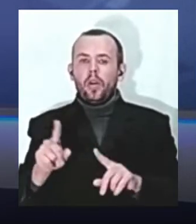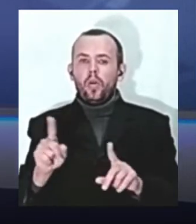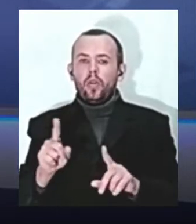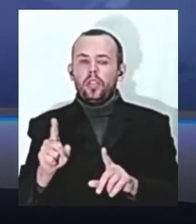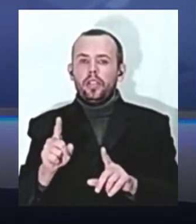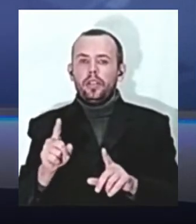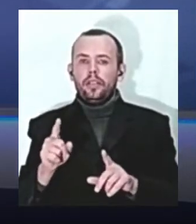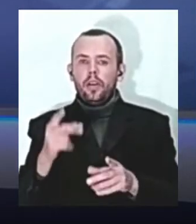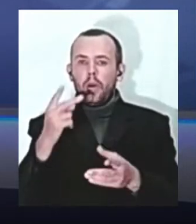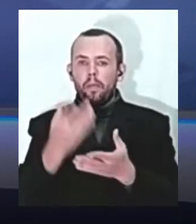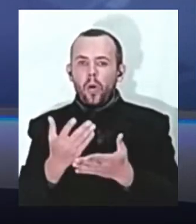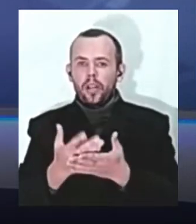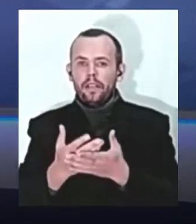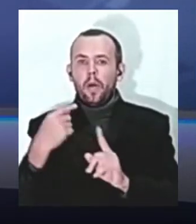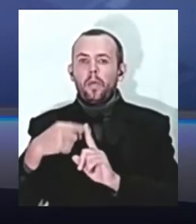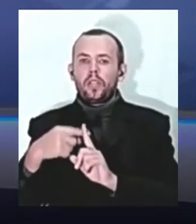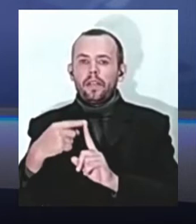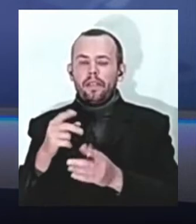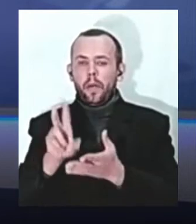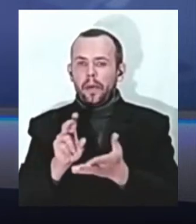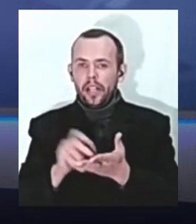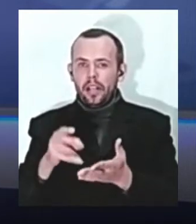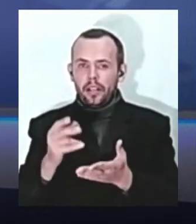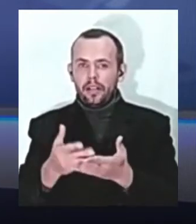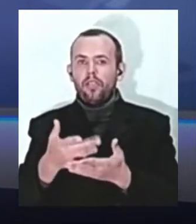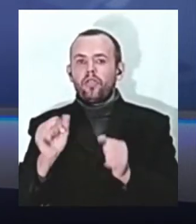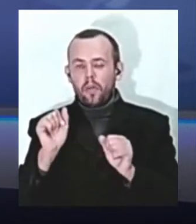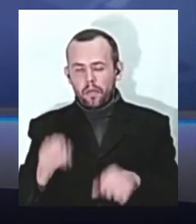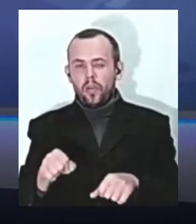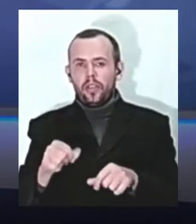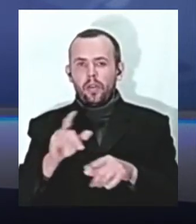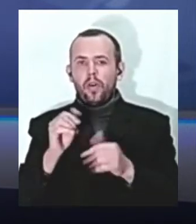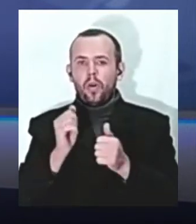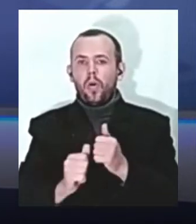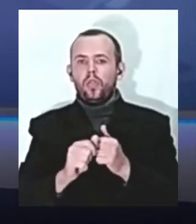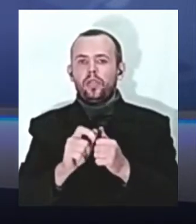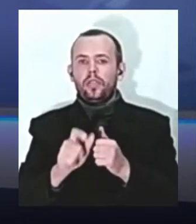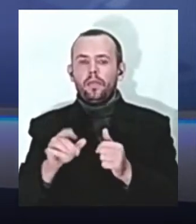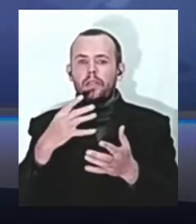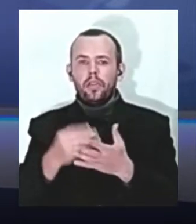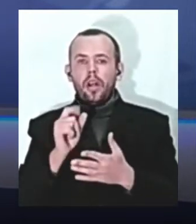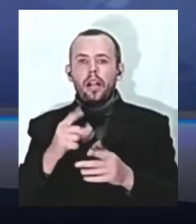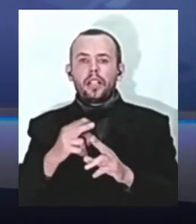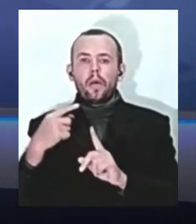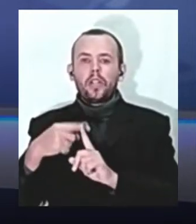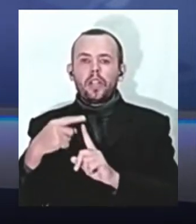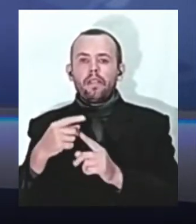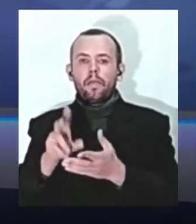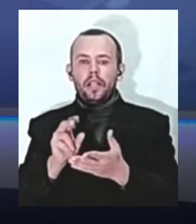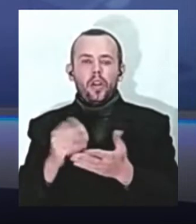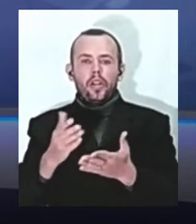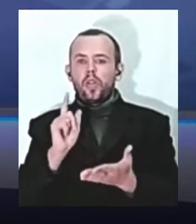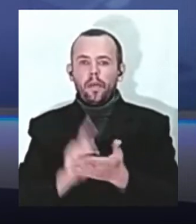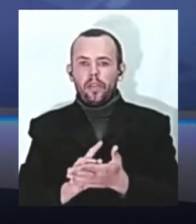показувати позитивні приклади, звичайно, можна трактувати, кожна особа трактує по-своєму, але це позитивний приклад, який необхідно обов'язково